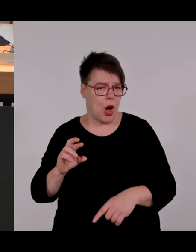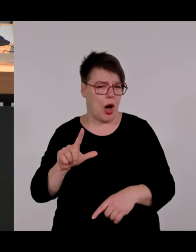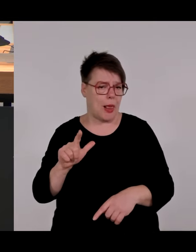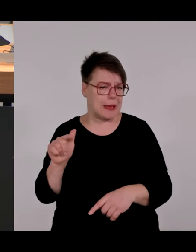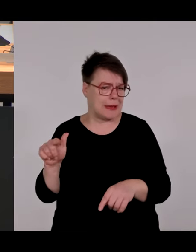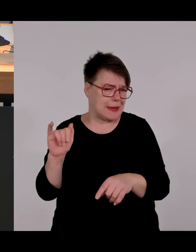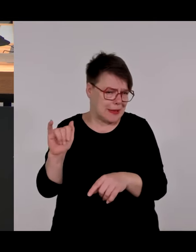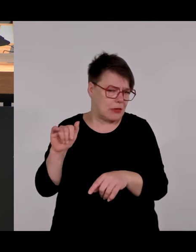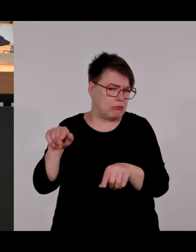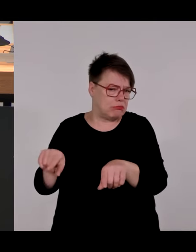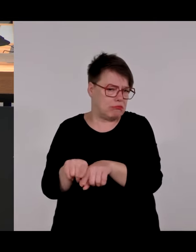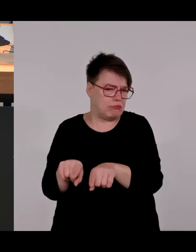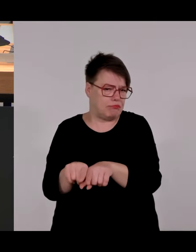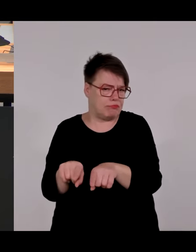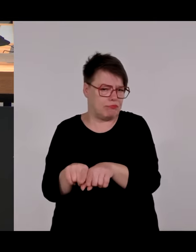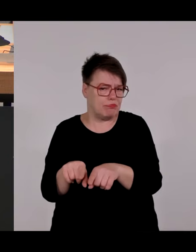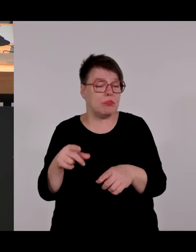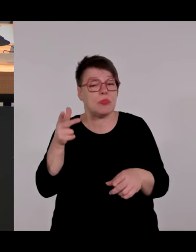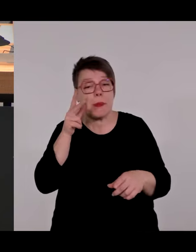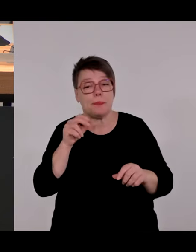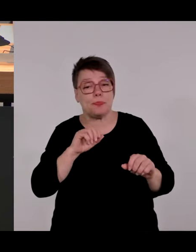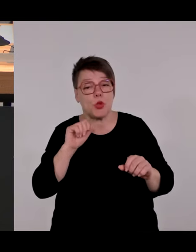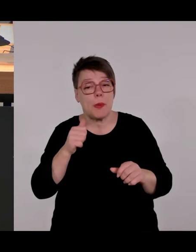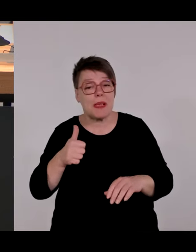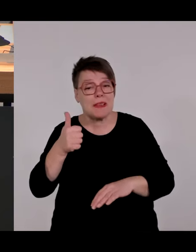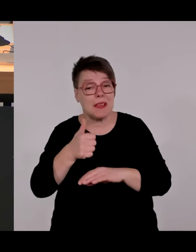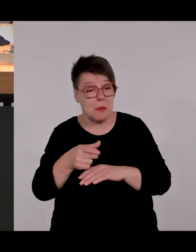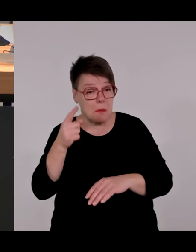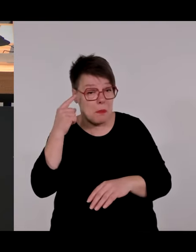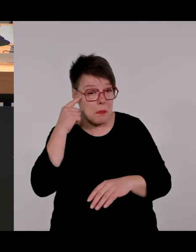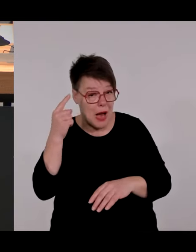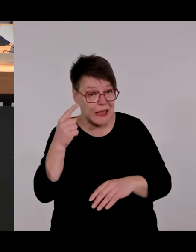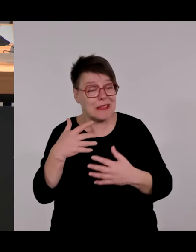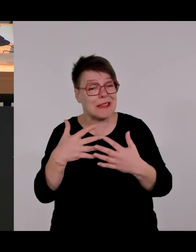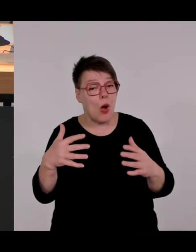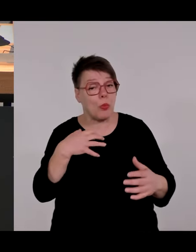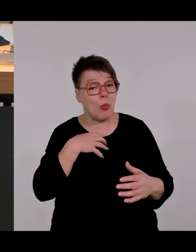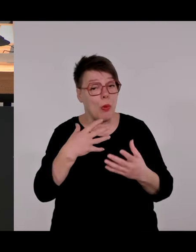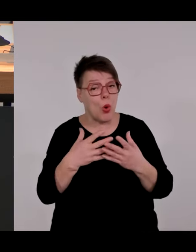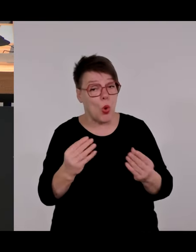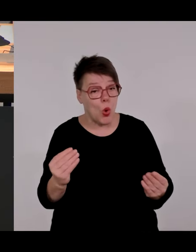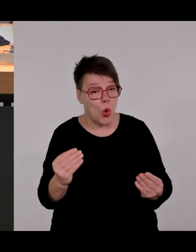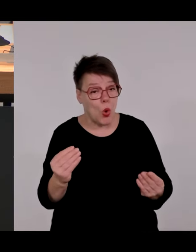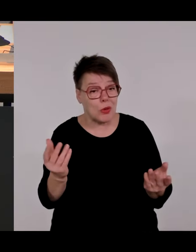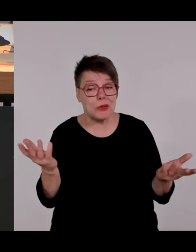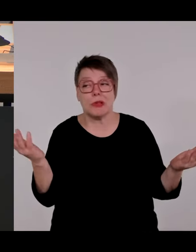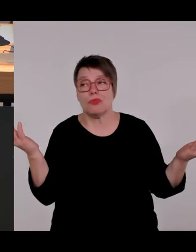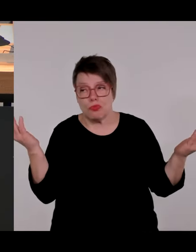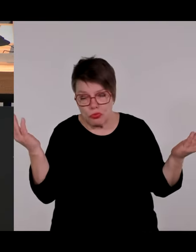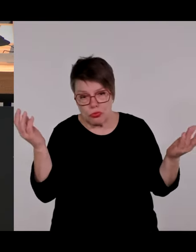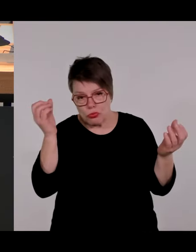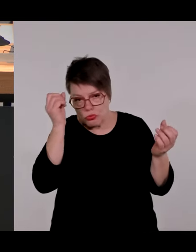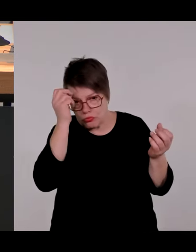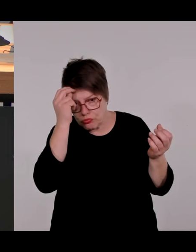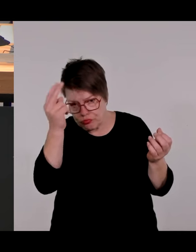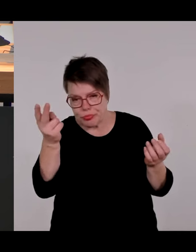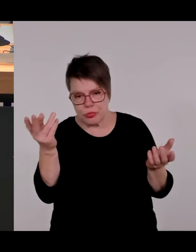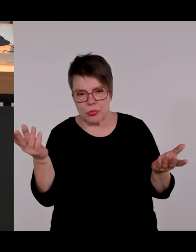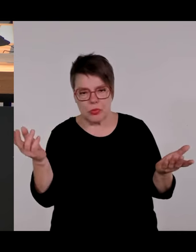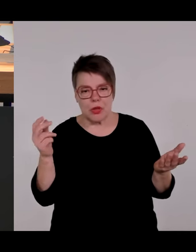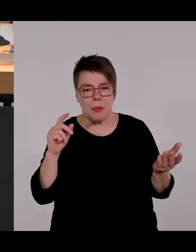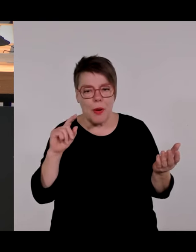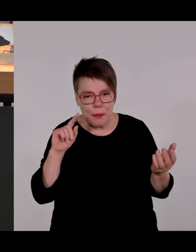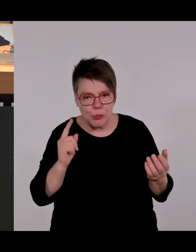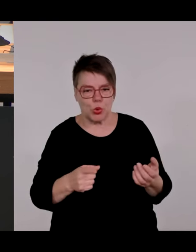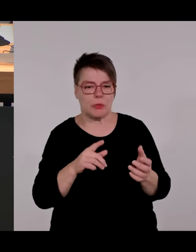stellen Sie die Behauptung auf, ein Zaun um den Central Park in New York hätte dort für Sicherheit gesorgt. Ist auch falsch. Und zuletzt haben Sie mit